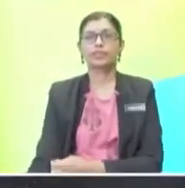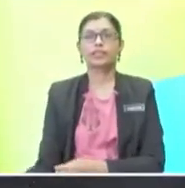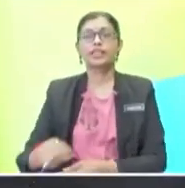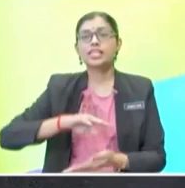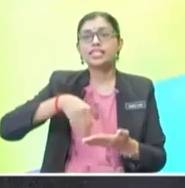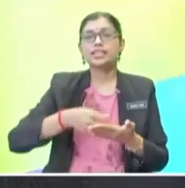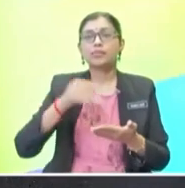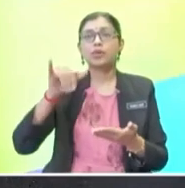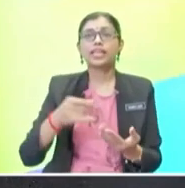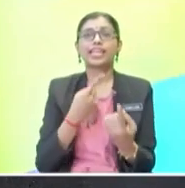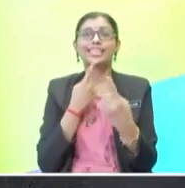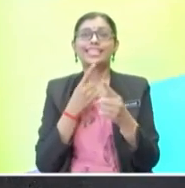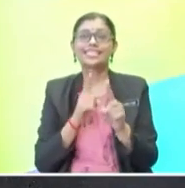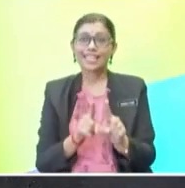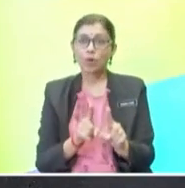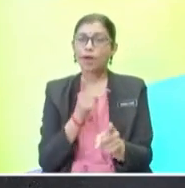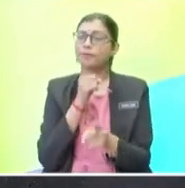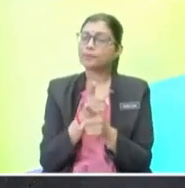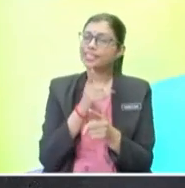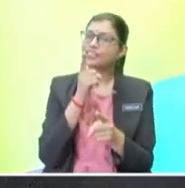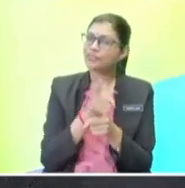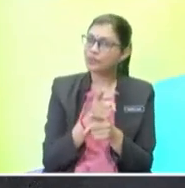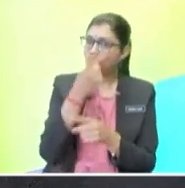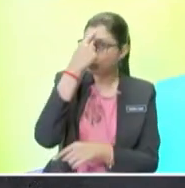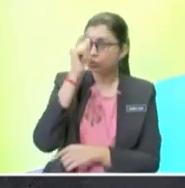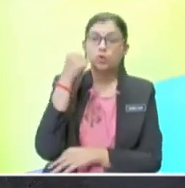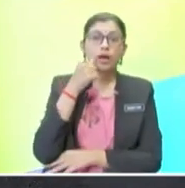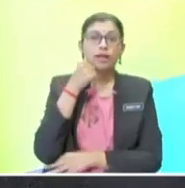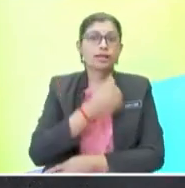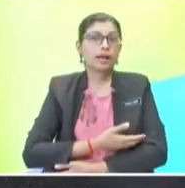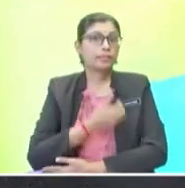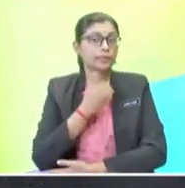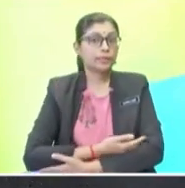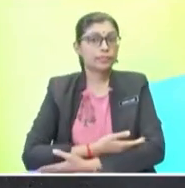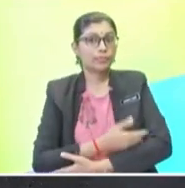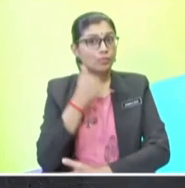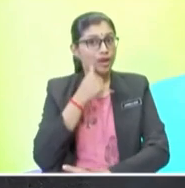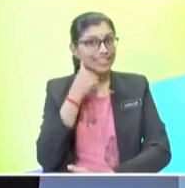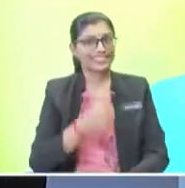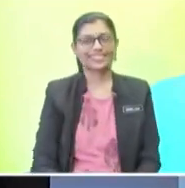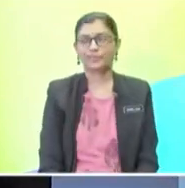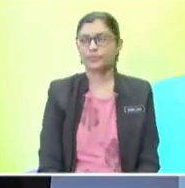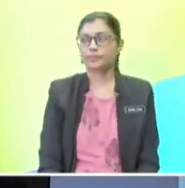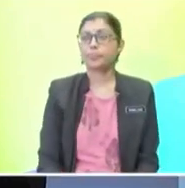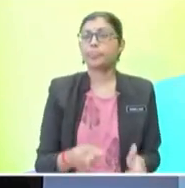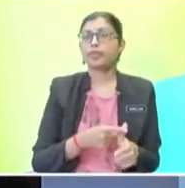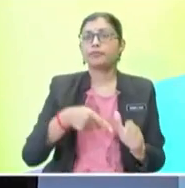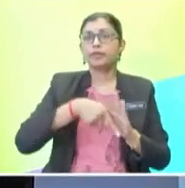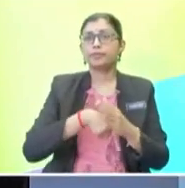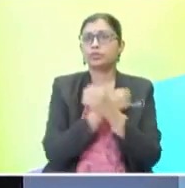adalah semuanya ciri-ciri yang kelebihan ada pada anak perempuan. Jom kita tengok sama-sama. Yang pertama,